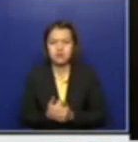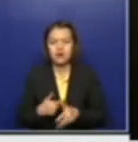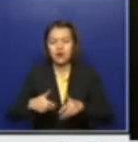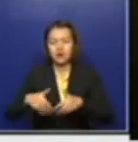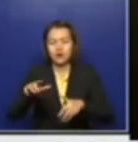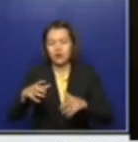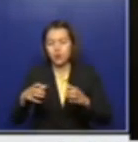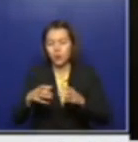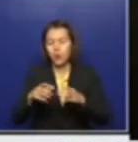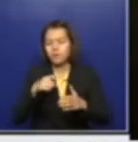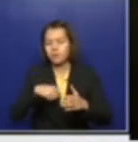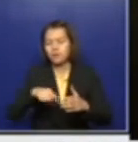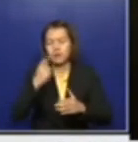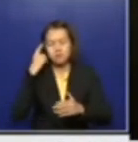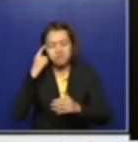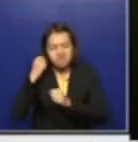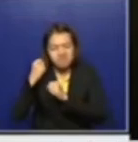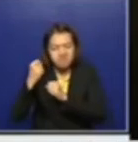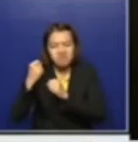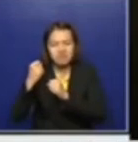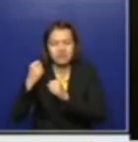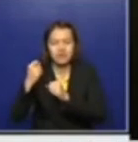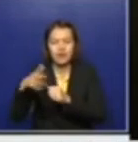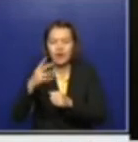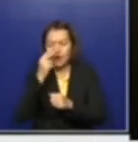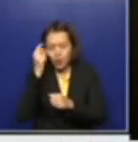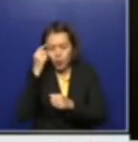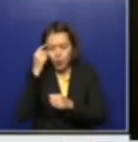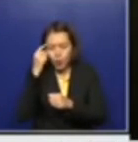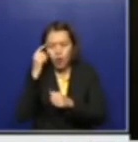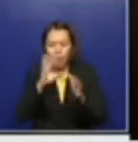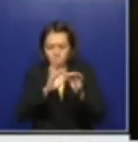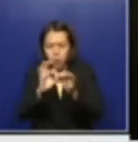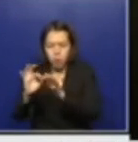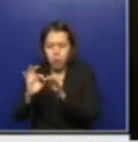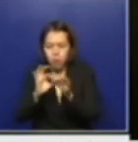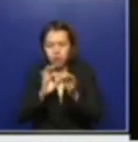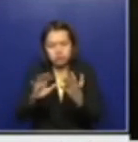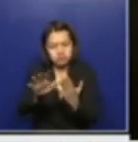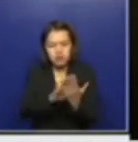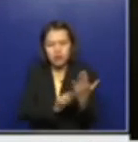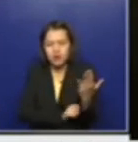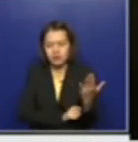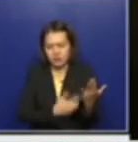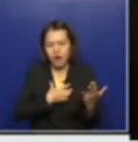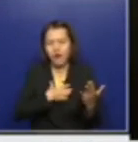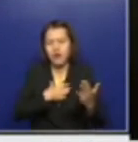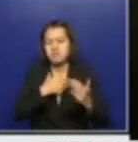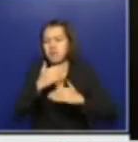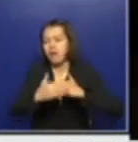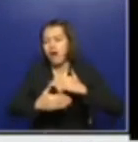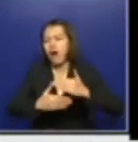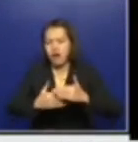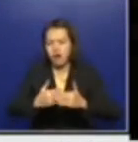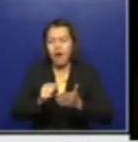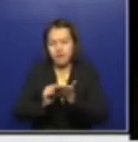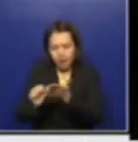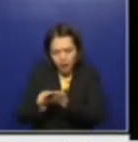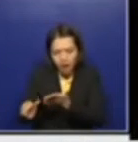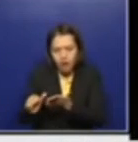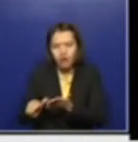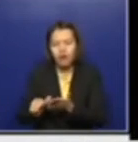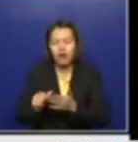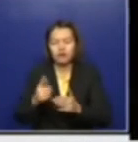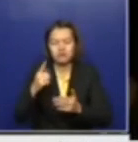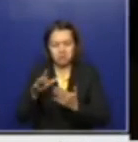ริสุทธิ์ที่แสดงถึงความห่วงใยต่อประเทศชาติเขาเป็นเจ้าของประเท